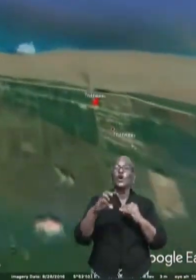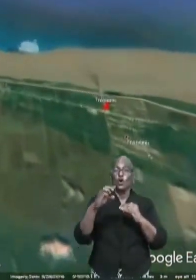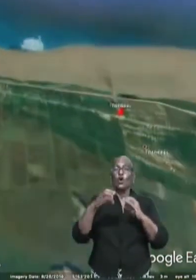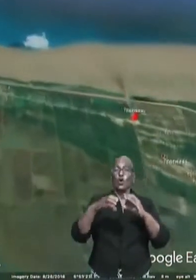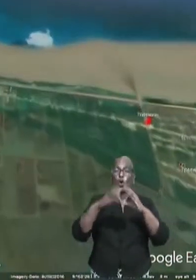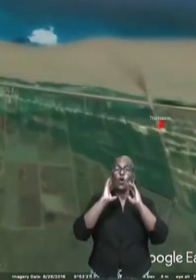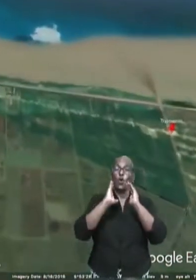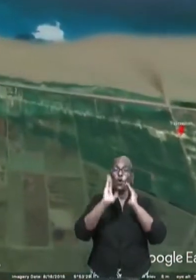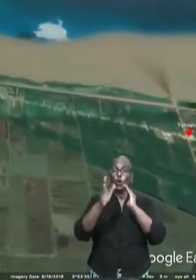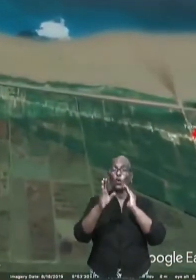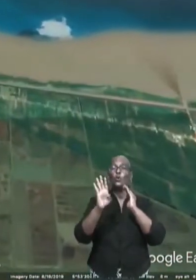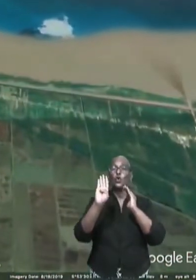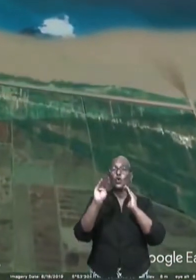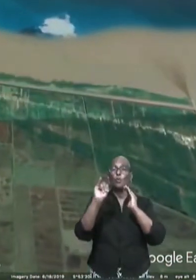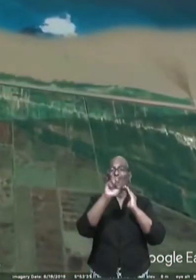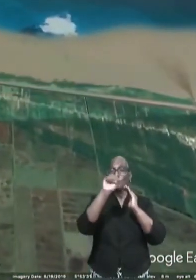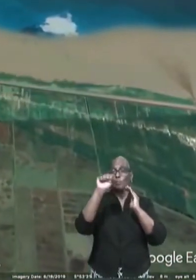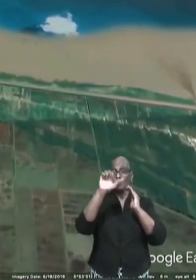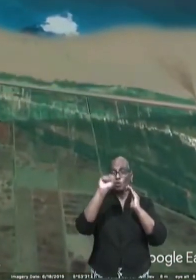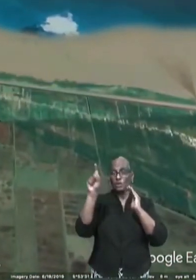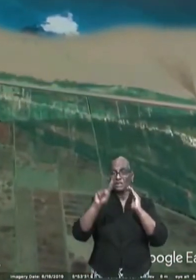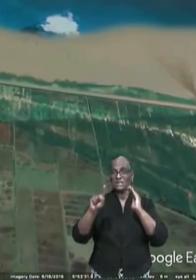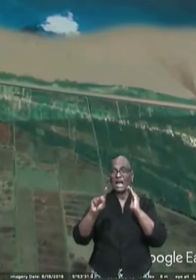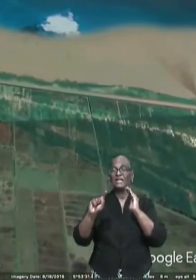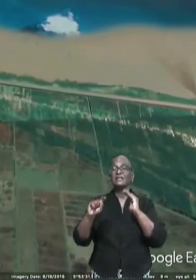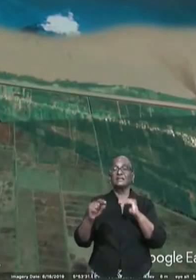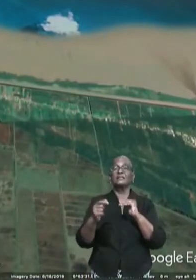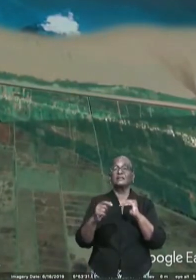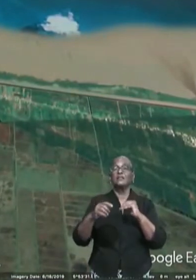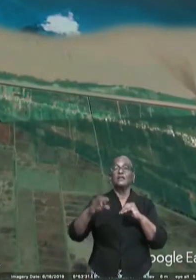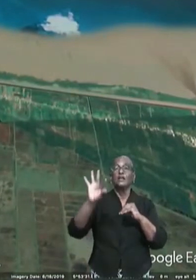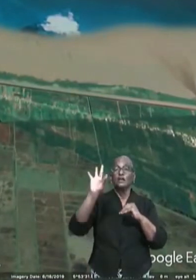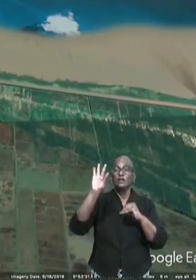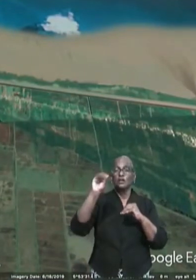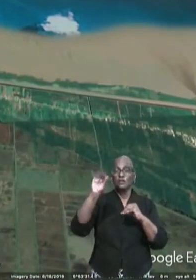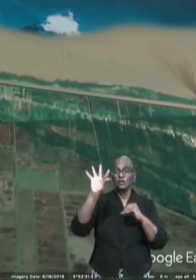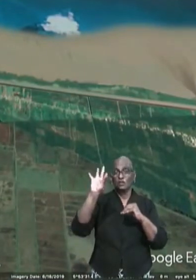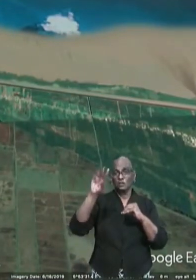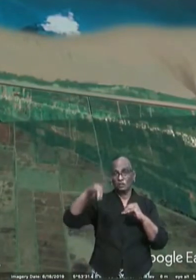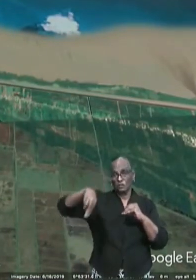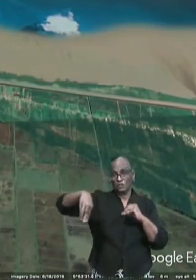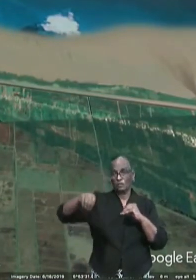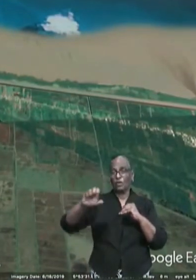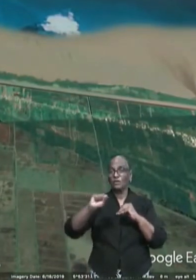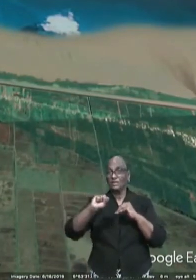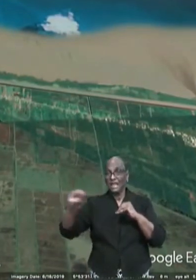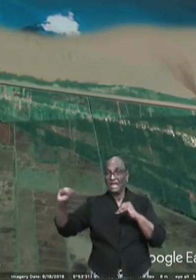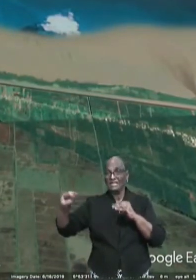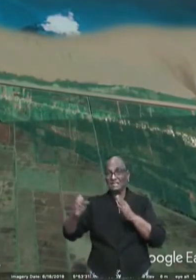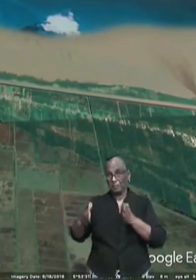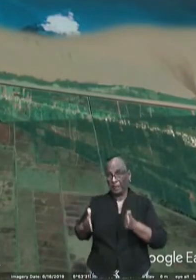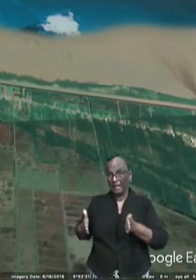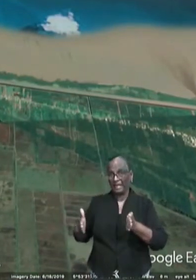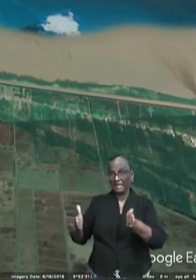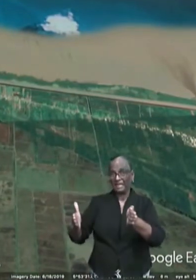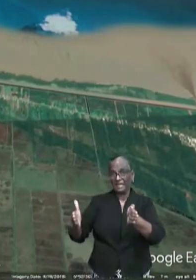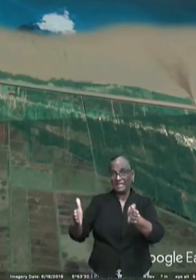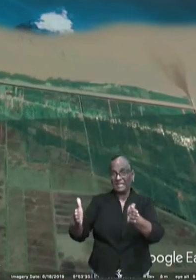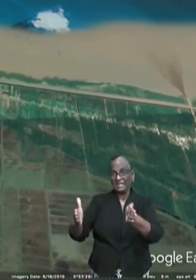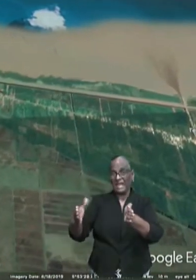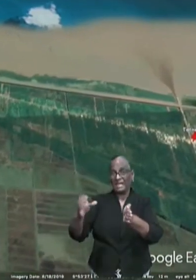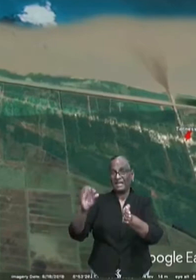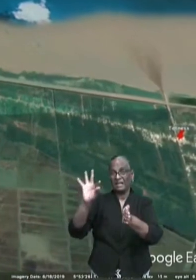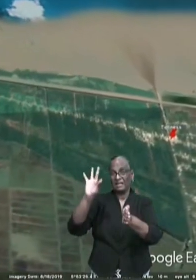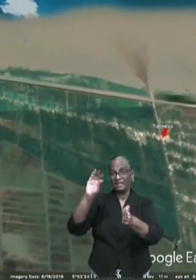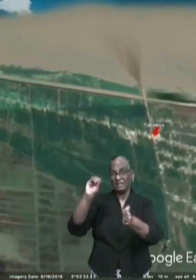Burnside, de Totnes, en dat, dan gaan we zijn dus bij de dijk van Totnes. In